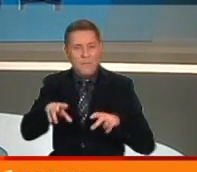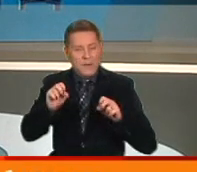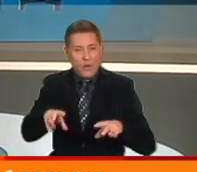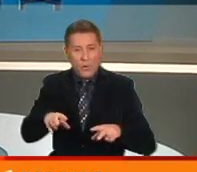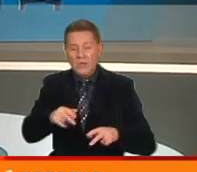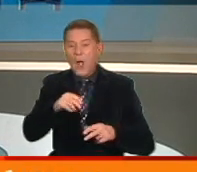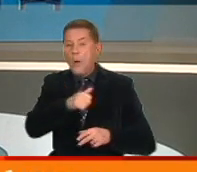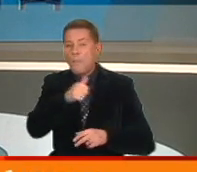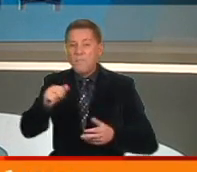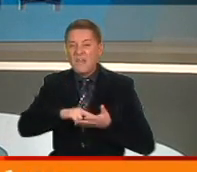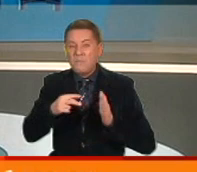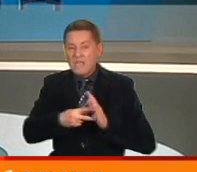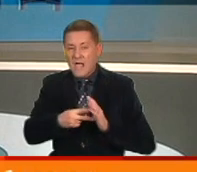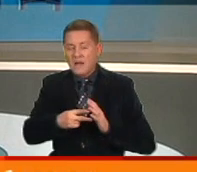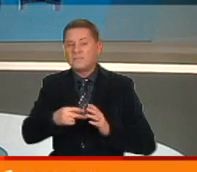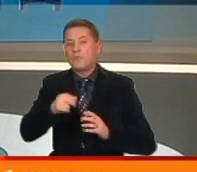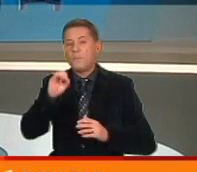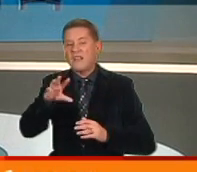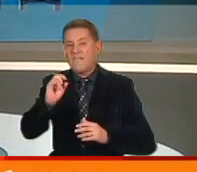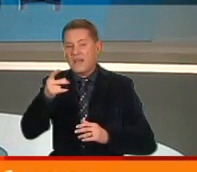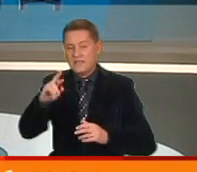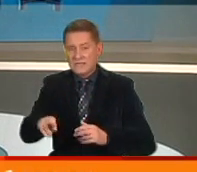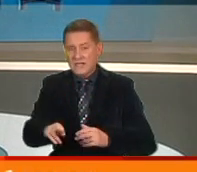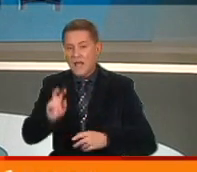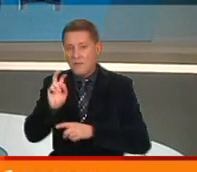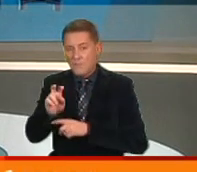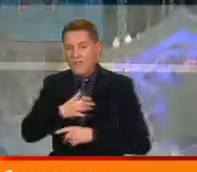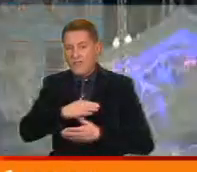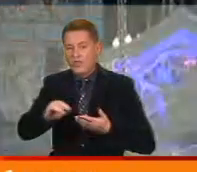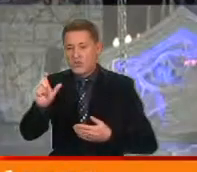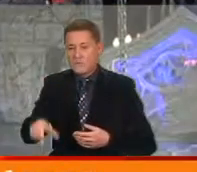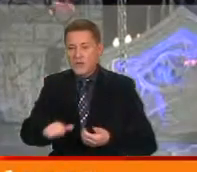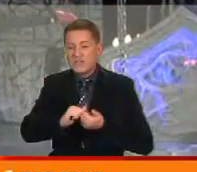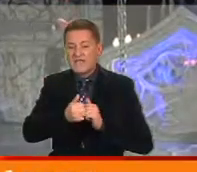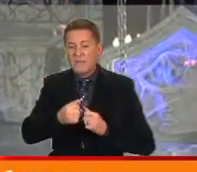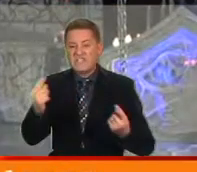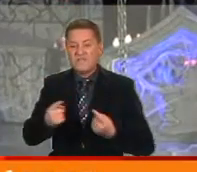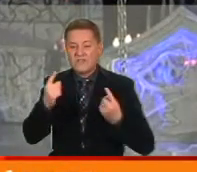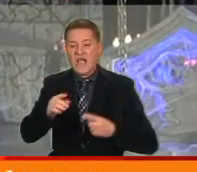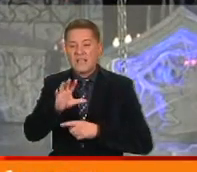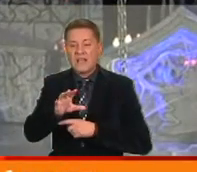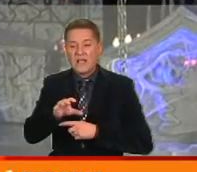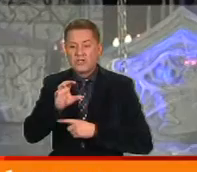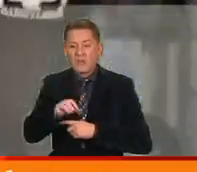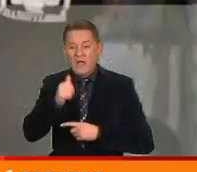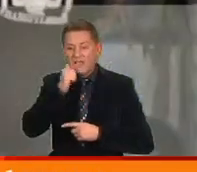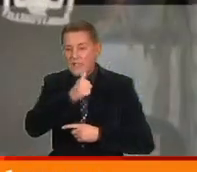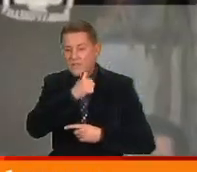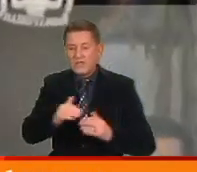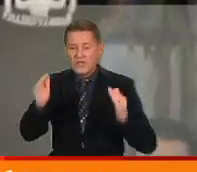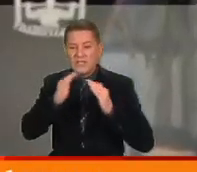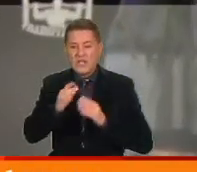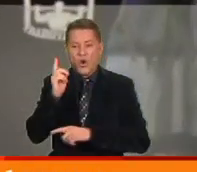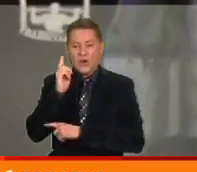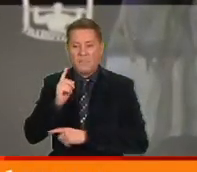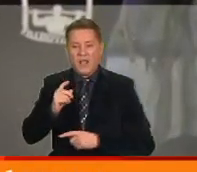дійства запланована на 15 вересня і за лаштунками побував Артем Сорокин. Замість звичайних собак вхід у таємничий дім охороняють